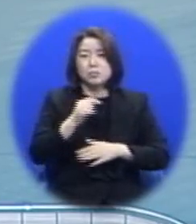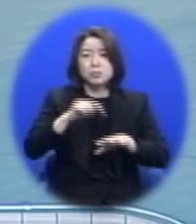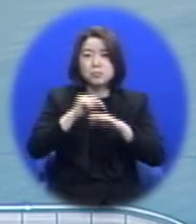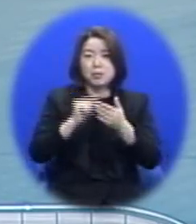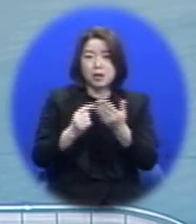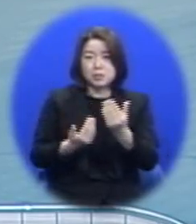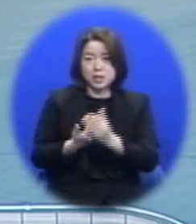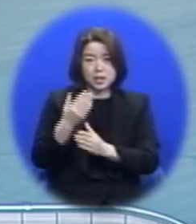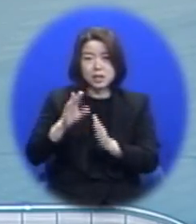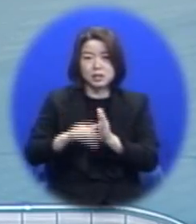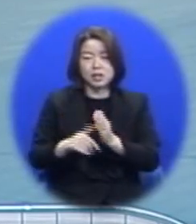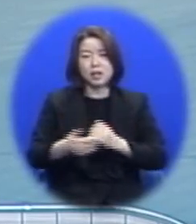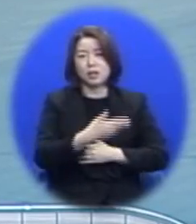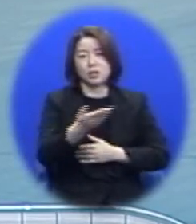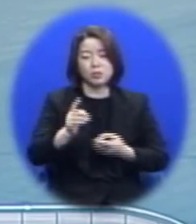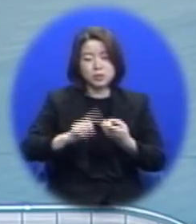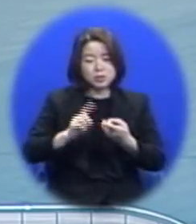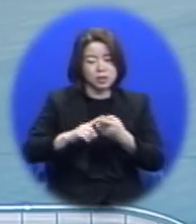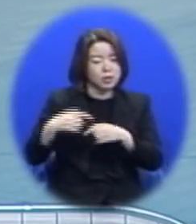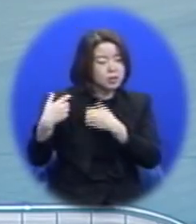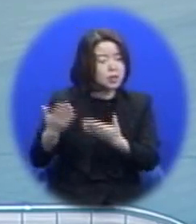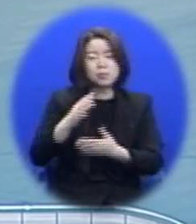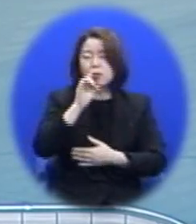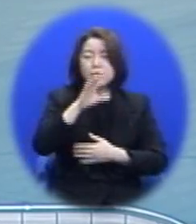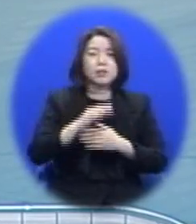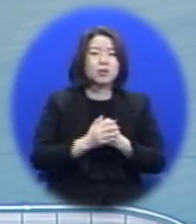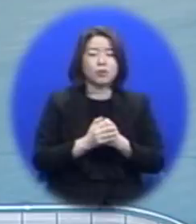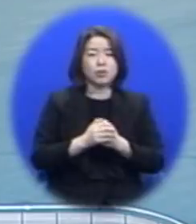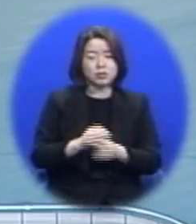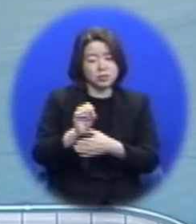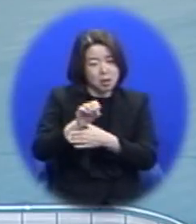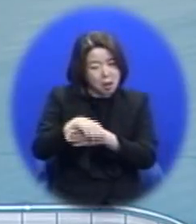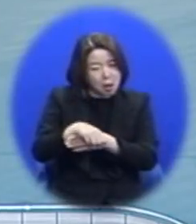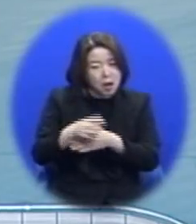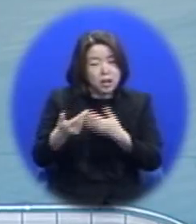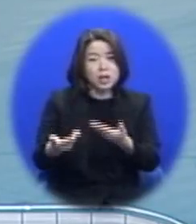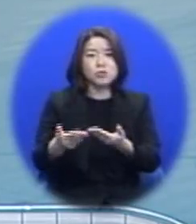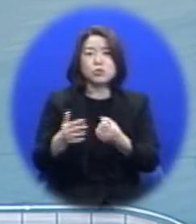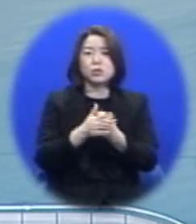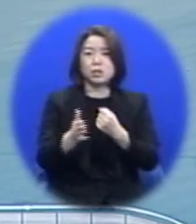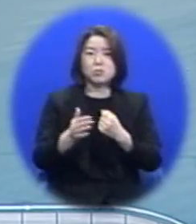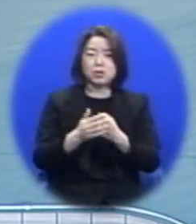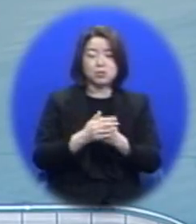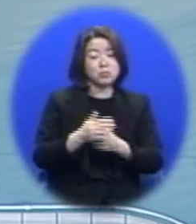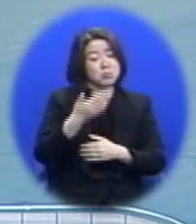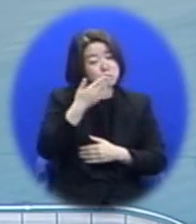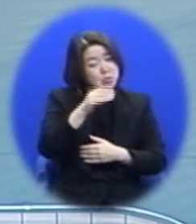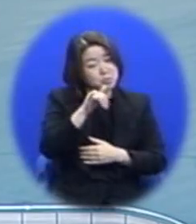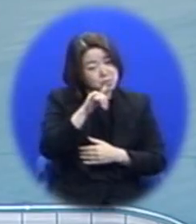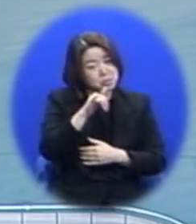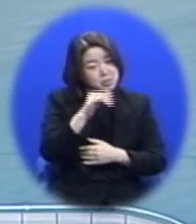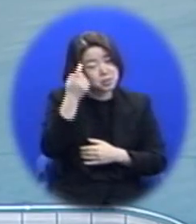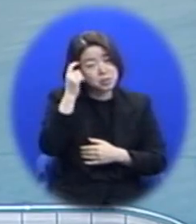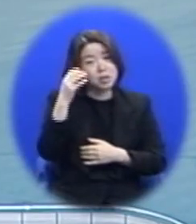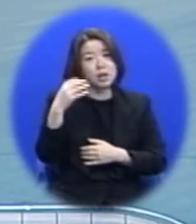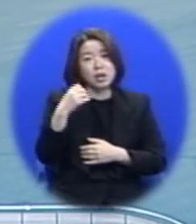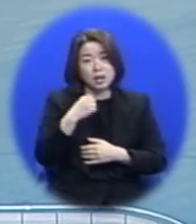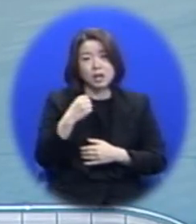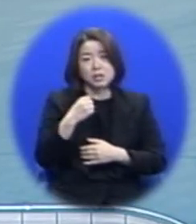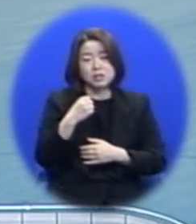여러분 용납하면 안 됩니다. 그걸 용납하니까 그럴 수도 있지, 이런 생각 가질 수도